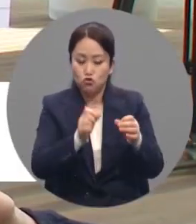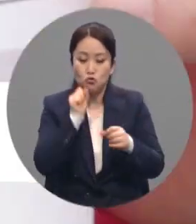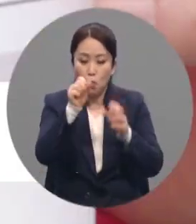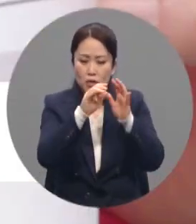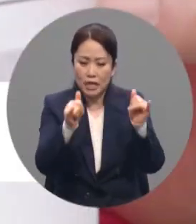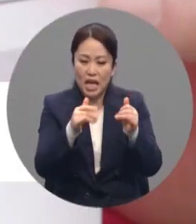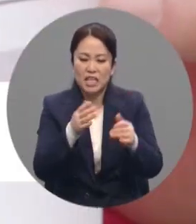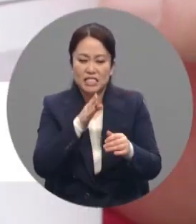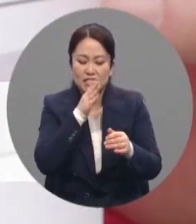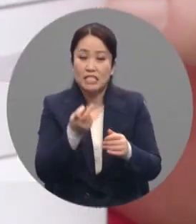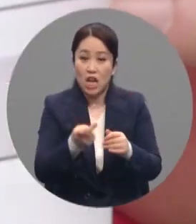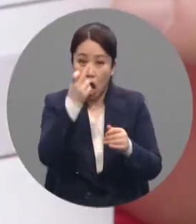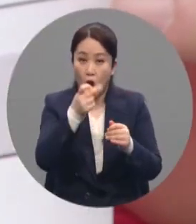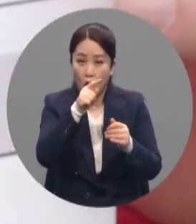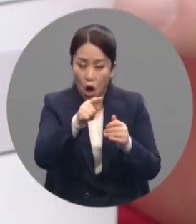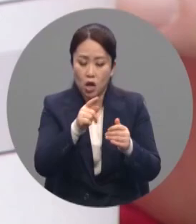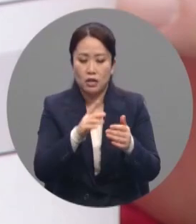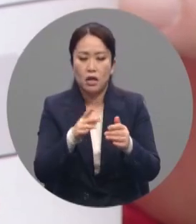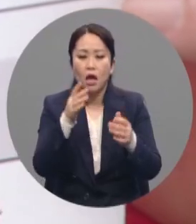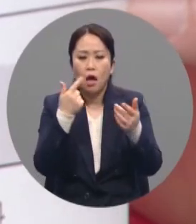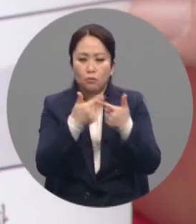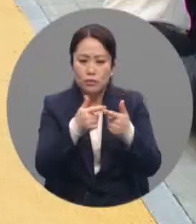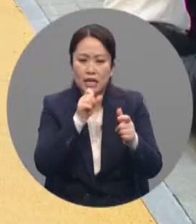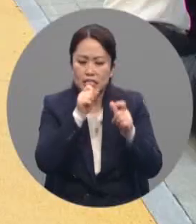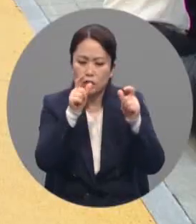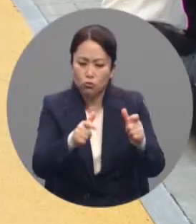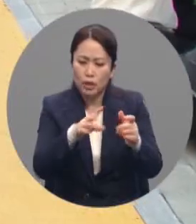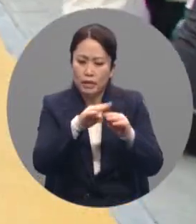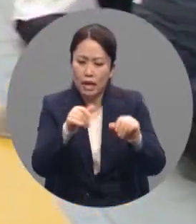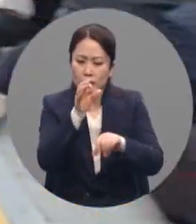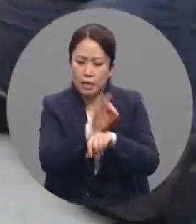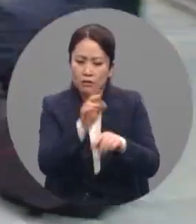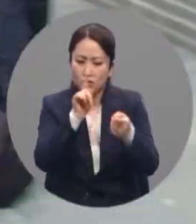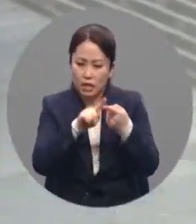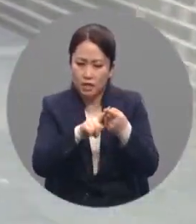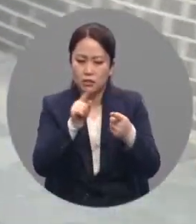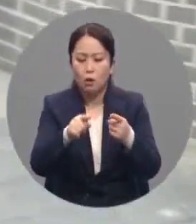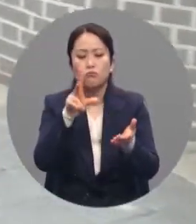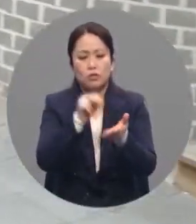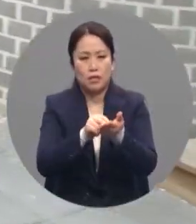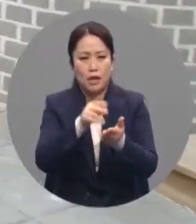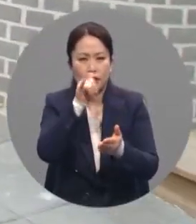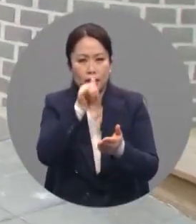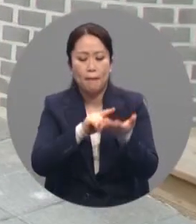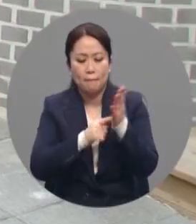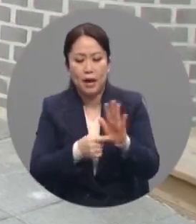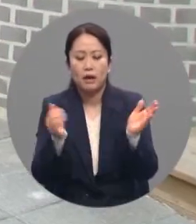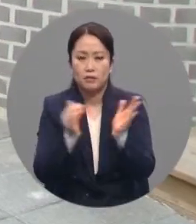매매하는 과정에 문제가 있었다며 의혹을 제기했습니다. MBC 뉴스 박준호입니다.